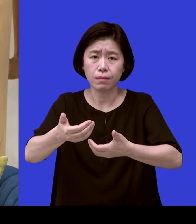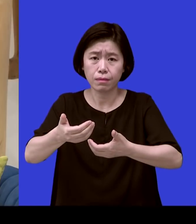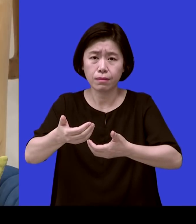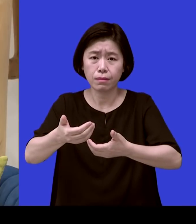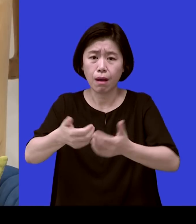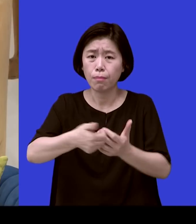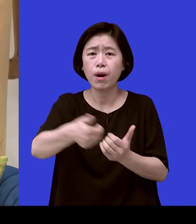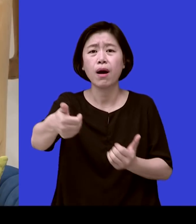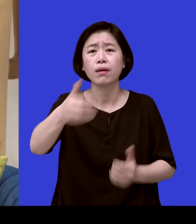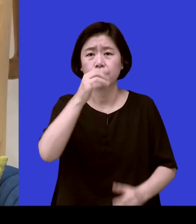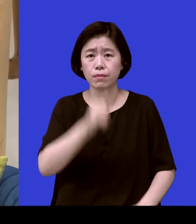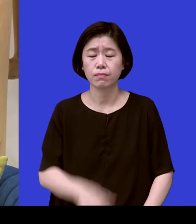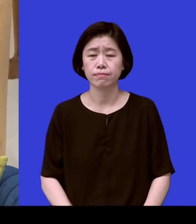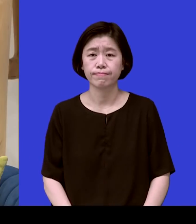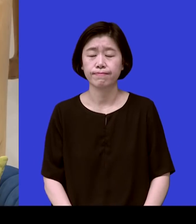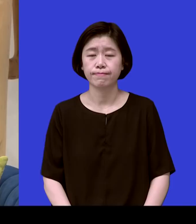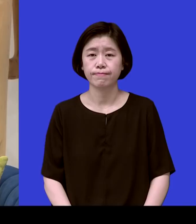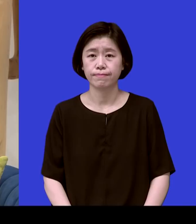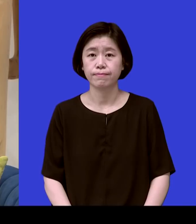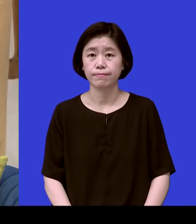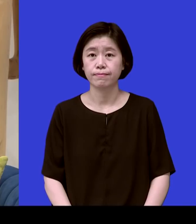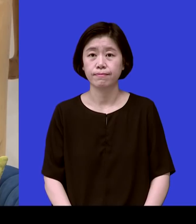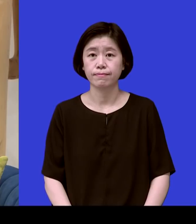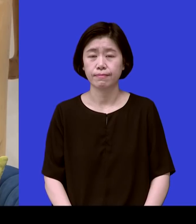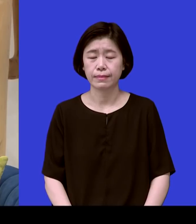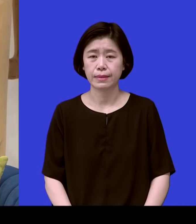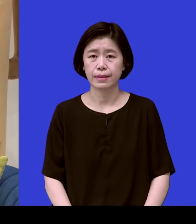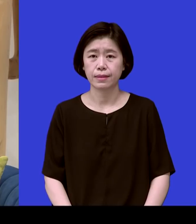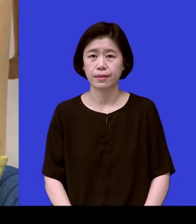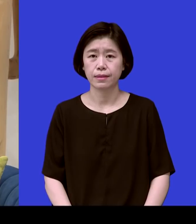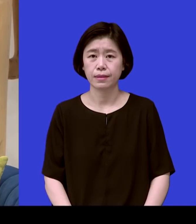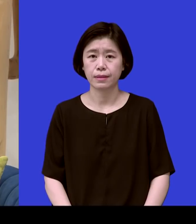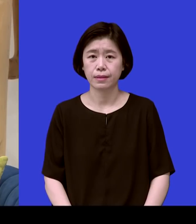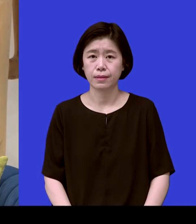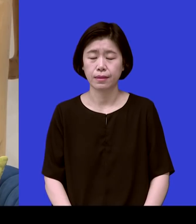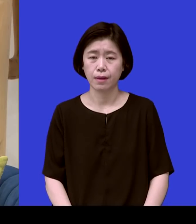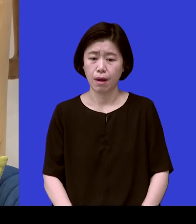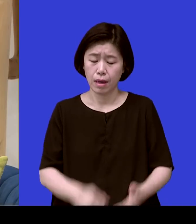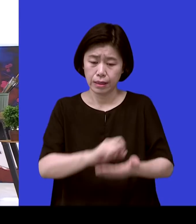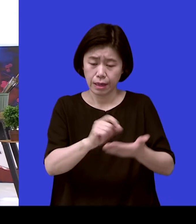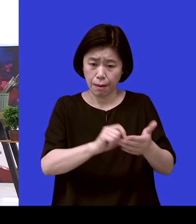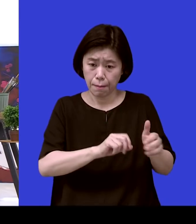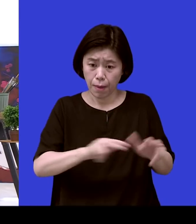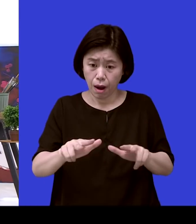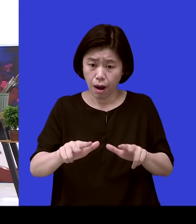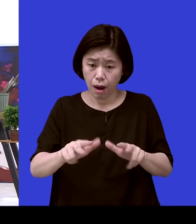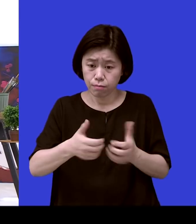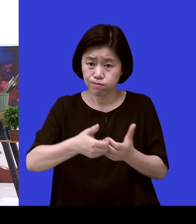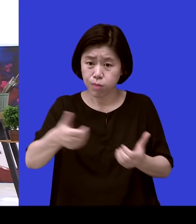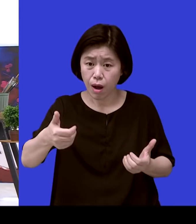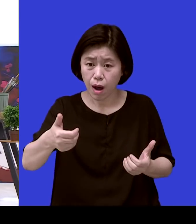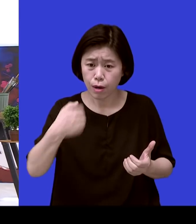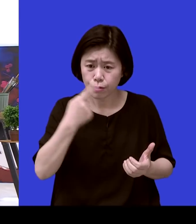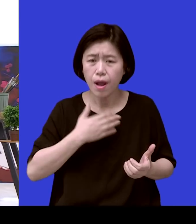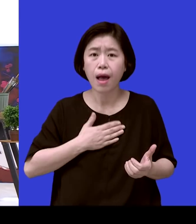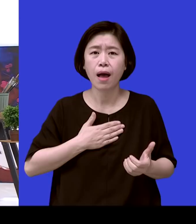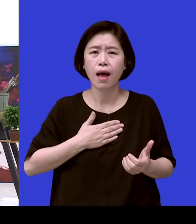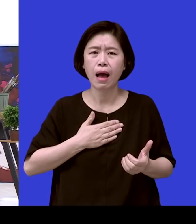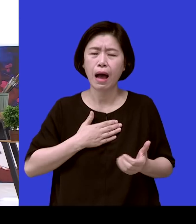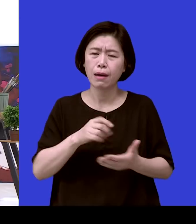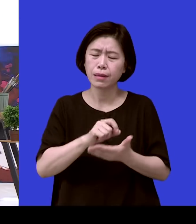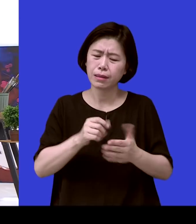게 그렇게 빨리 데려갈 줄 알았으면 어쩌면 제가 장기기증을 안 했을지도 모르겠다 생각을 하는데 그